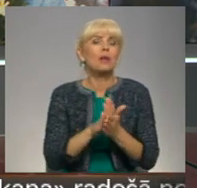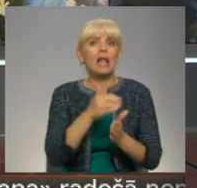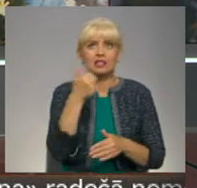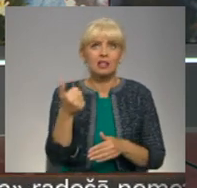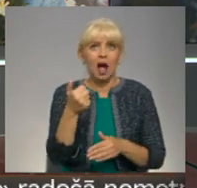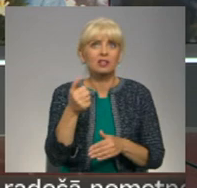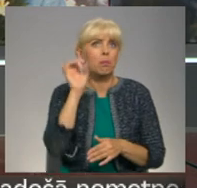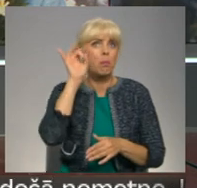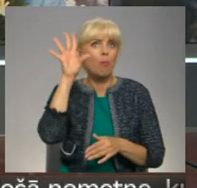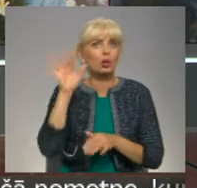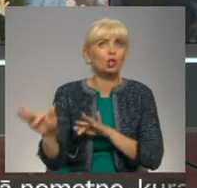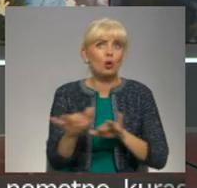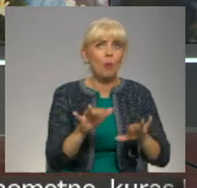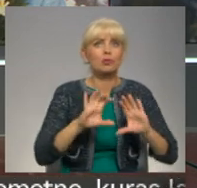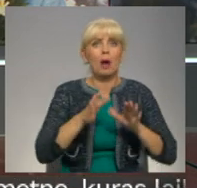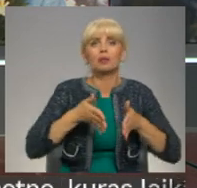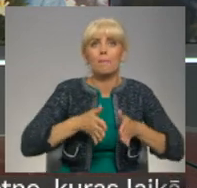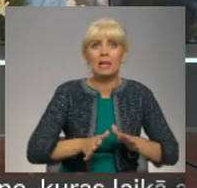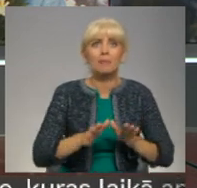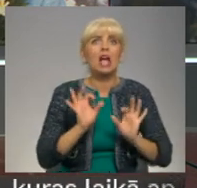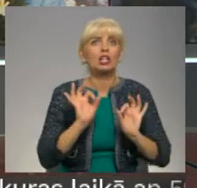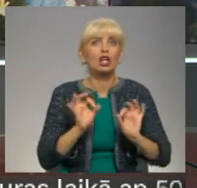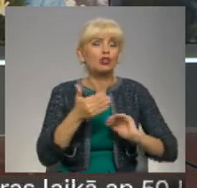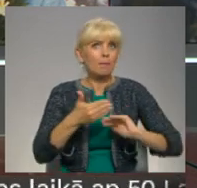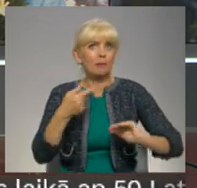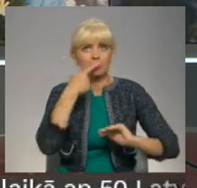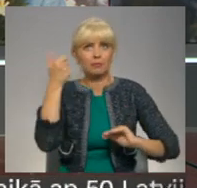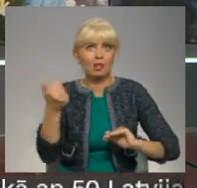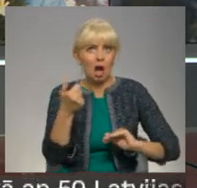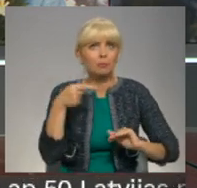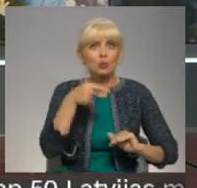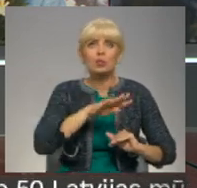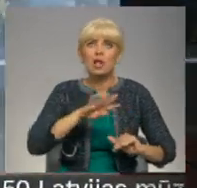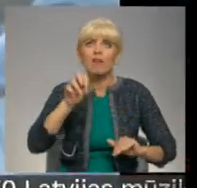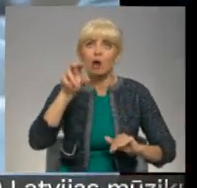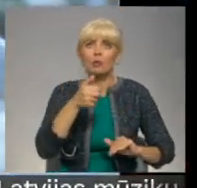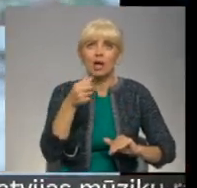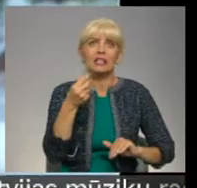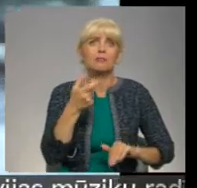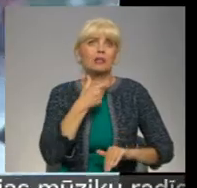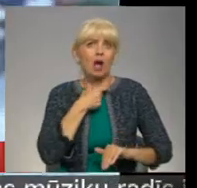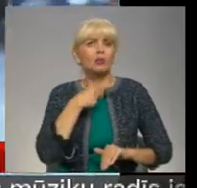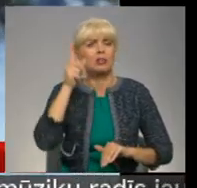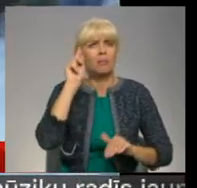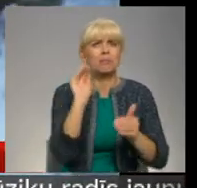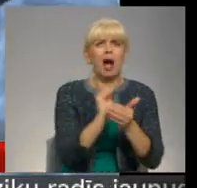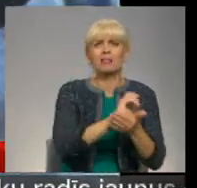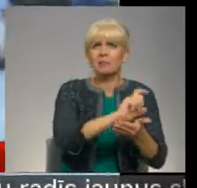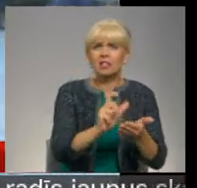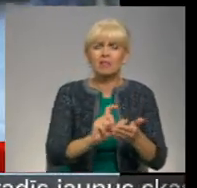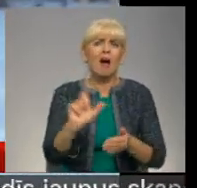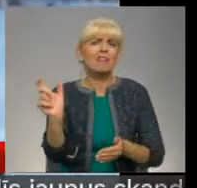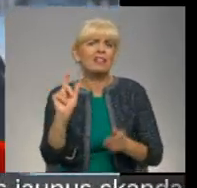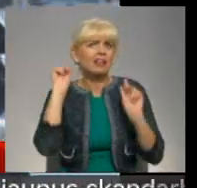gadiem, 1918. Gada 13. Augustā. Daudziem zināmās dziesmas Zilais lakatiņš un vēl vairāku desmitu tautā